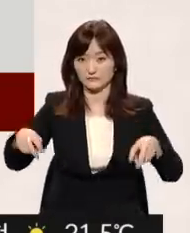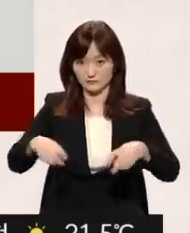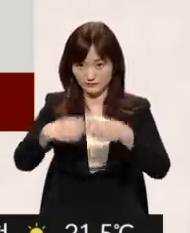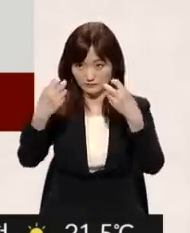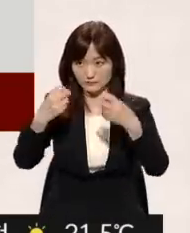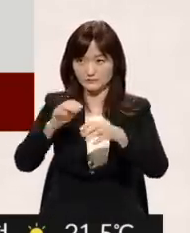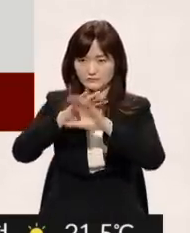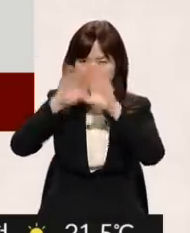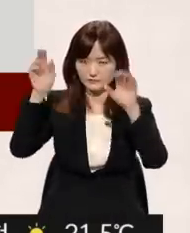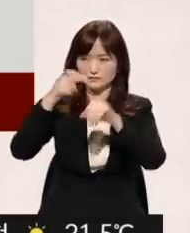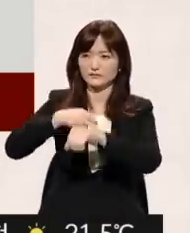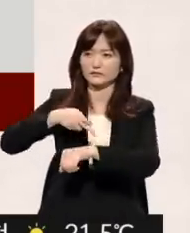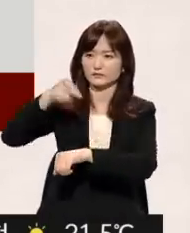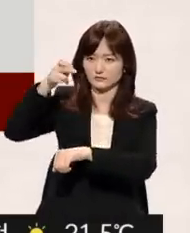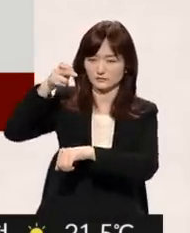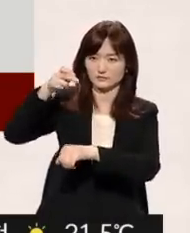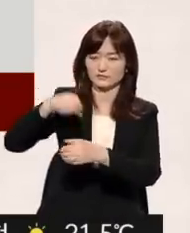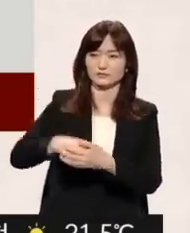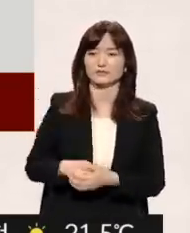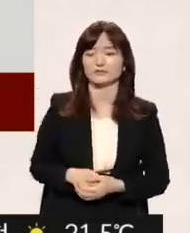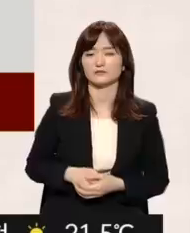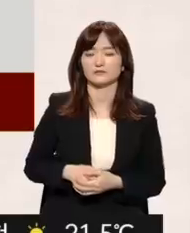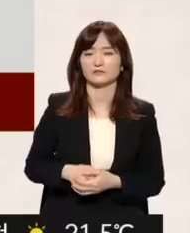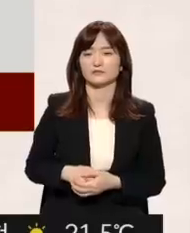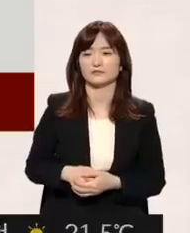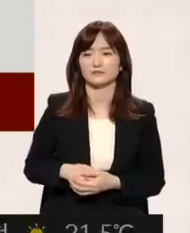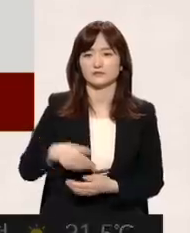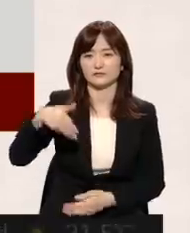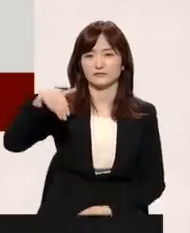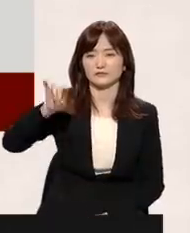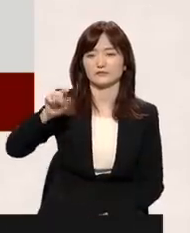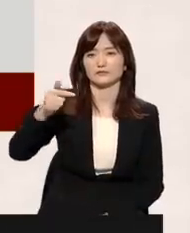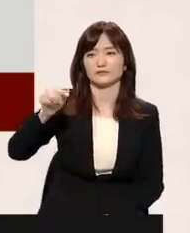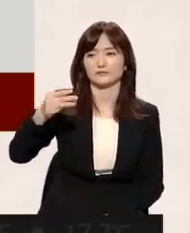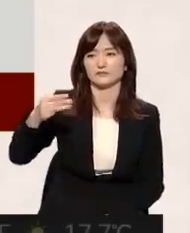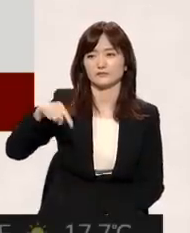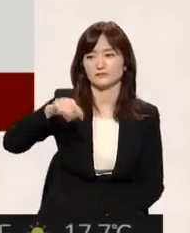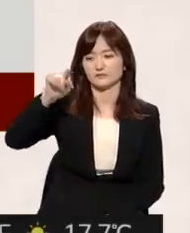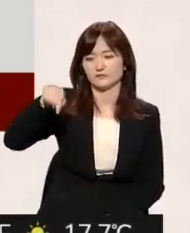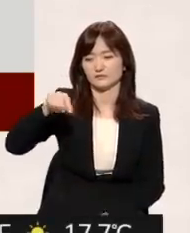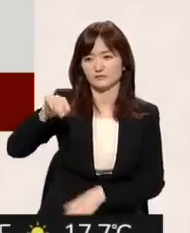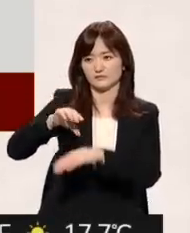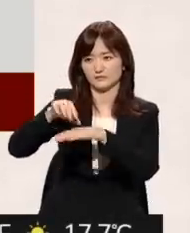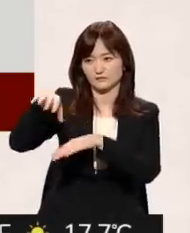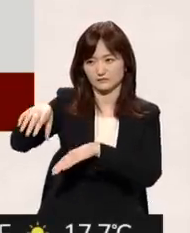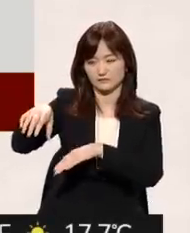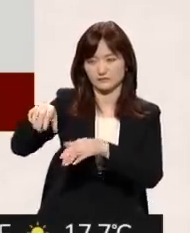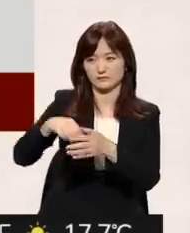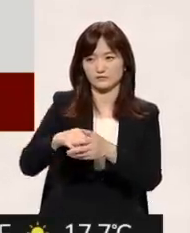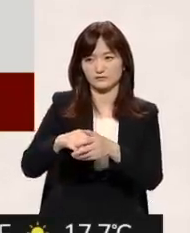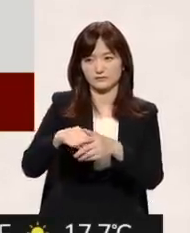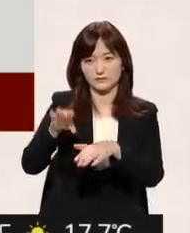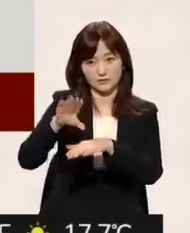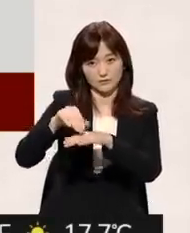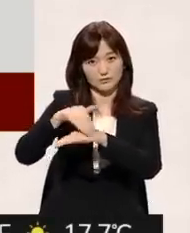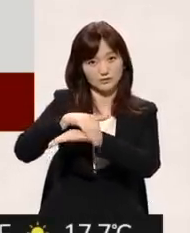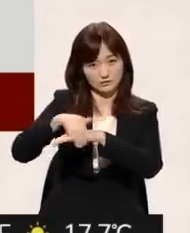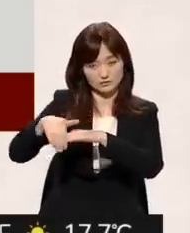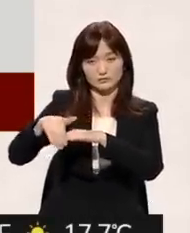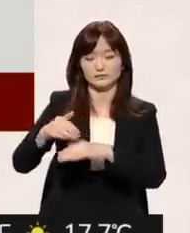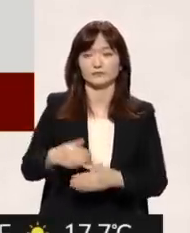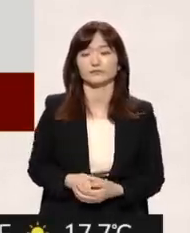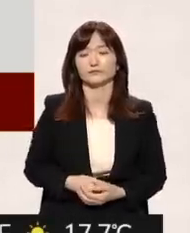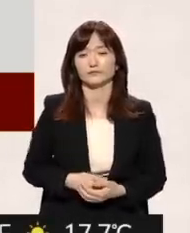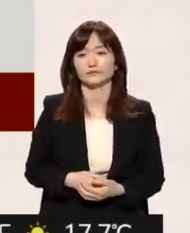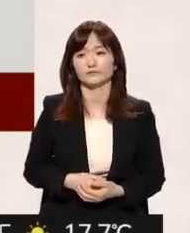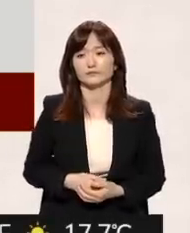낮 12시, 그러니까 여기서 1시간 이후에 채널A, 광화문에 있는 채널A 예. 방송국 생방 예정이 돼 있었습니다. 그렇기 때문에